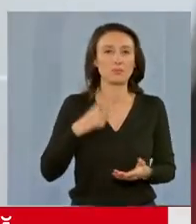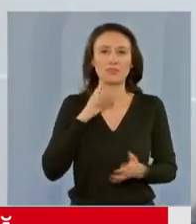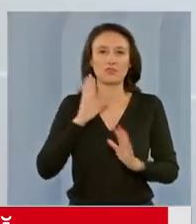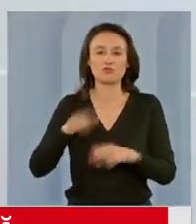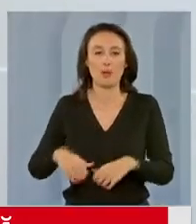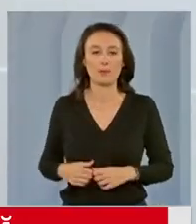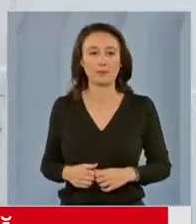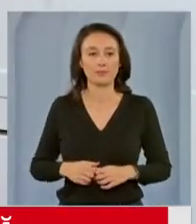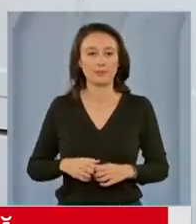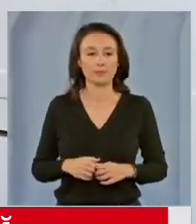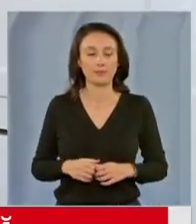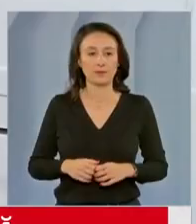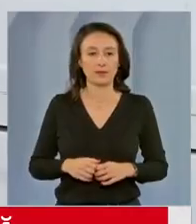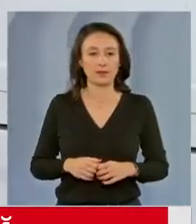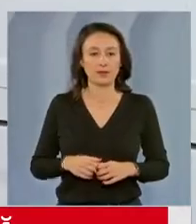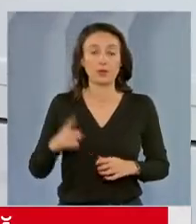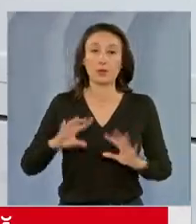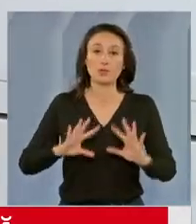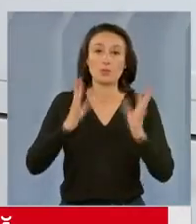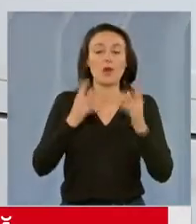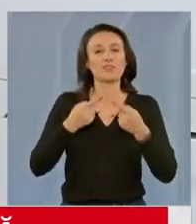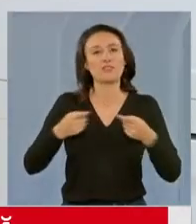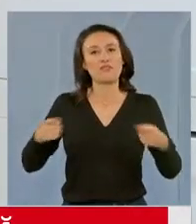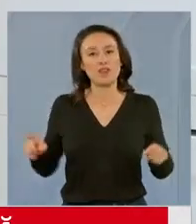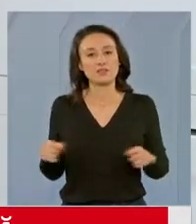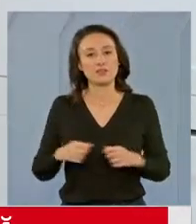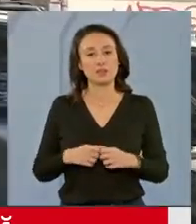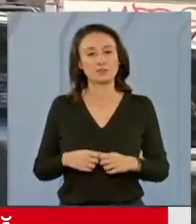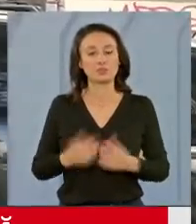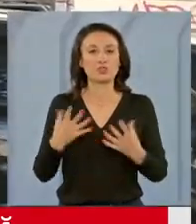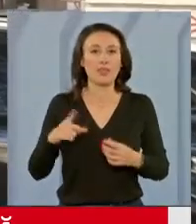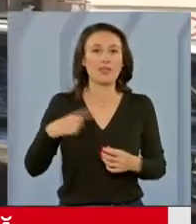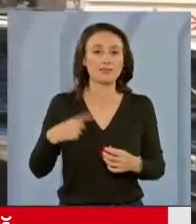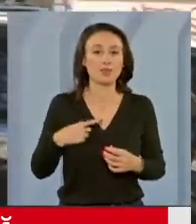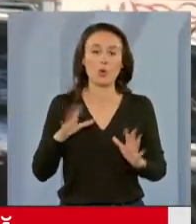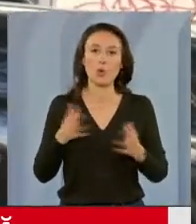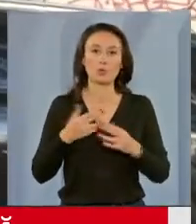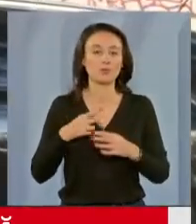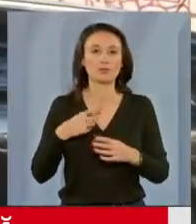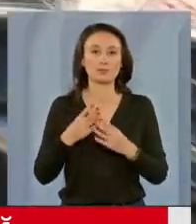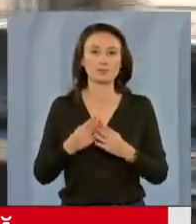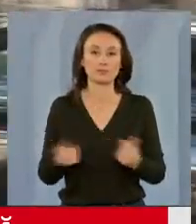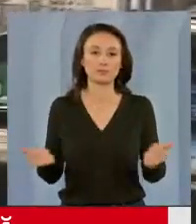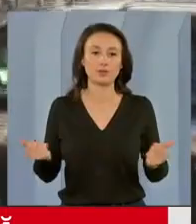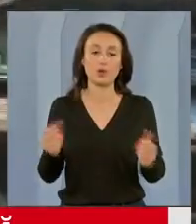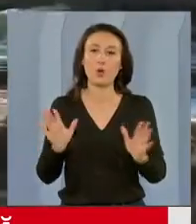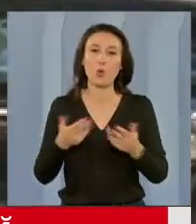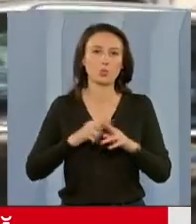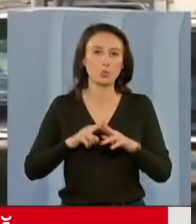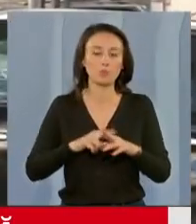capul nostru. Cu războaie, cu nenorociri și cu ce este. Oricum este perimat.